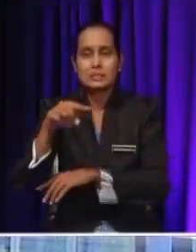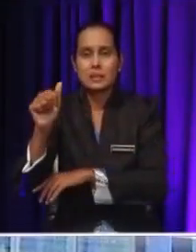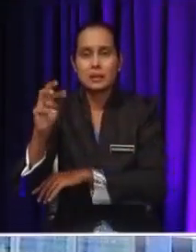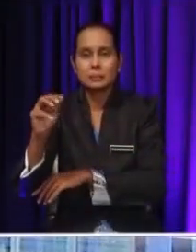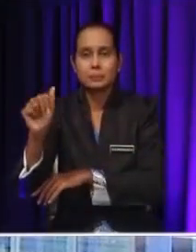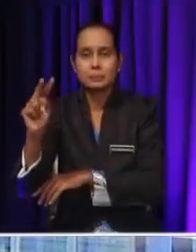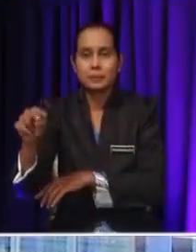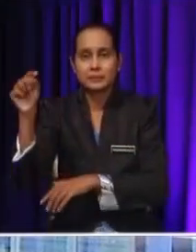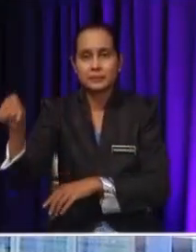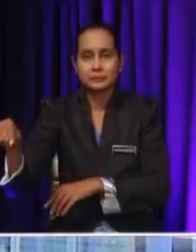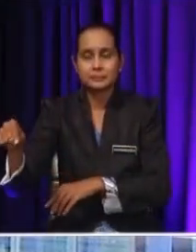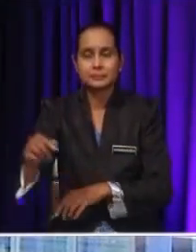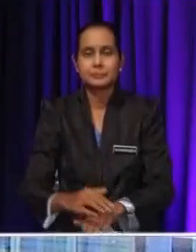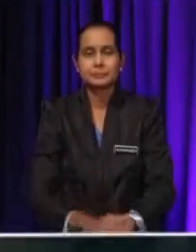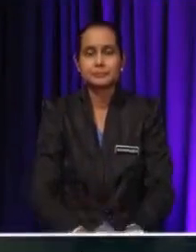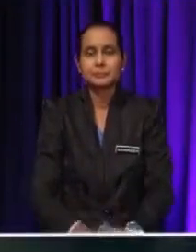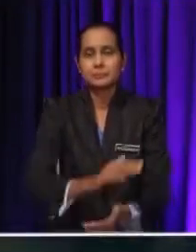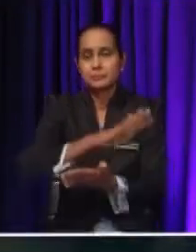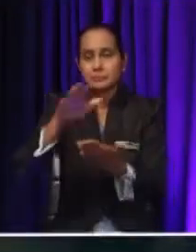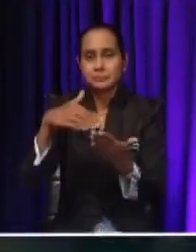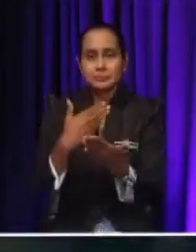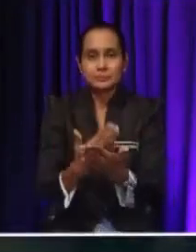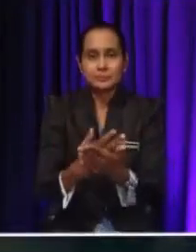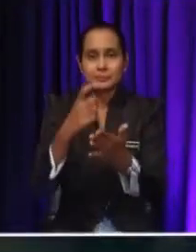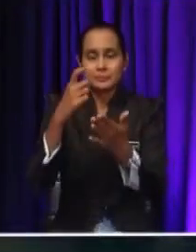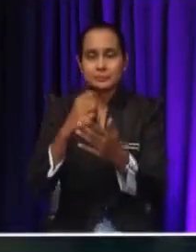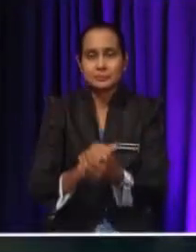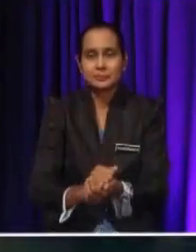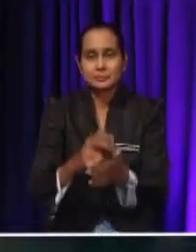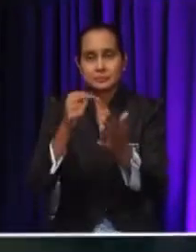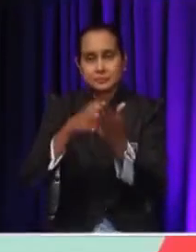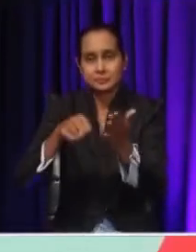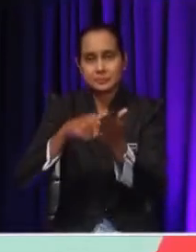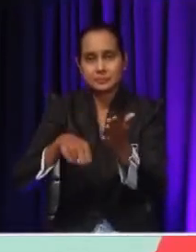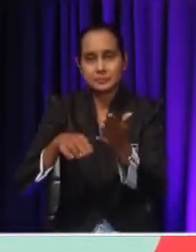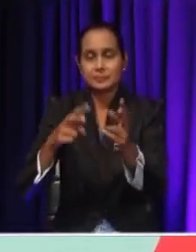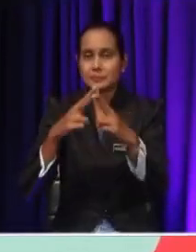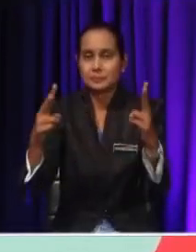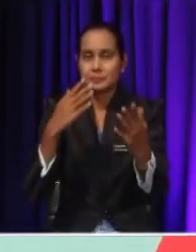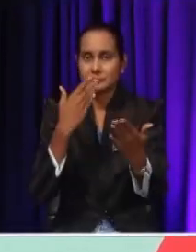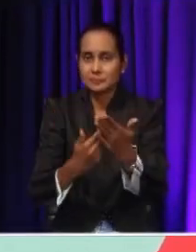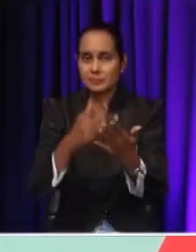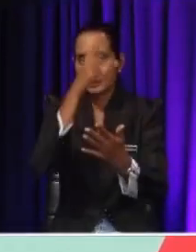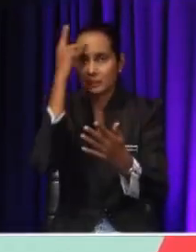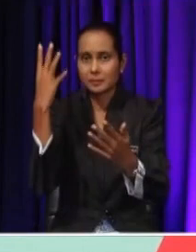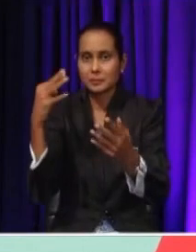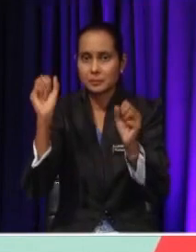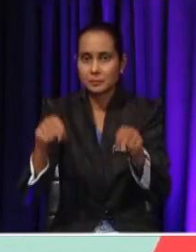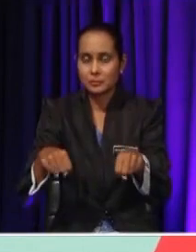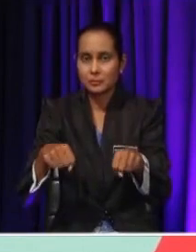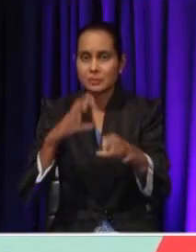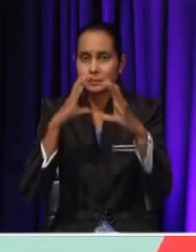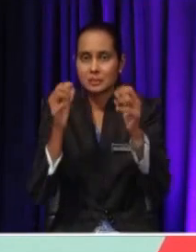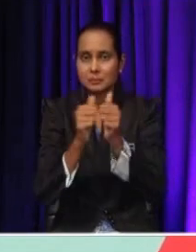kesalahan murid-murid keseluruhannya apa taksiran anak-anak murid saya sangat bagus oke Sebab mereka boleh bercakap dengan yakin